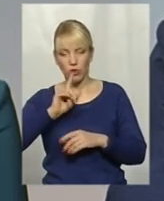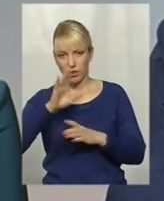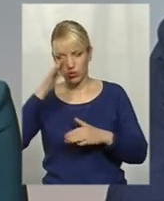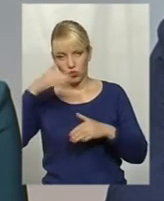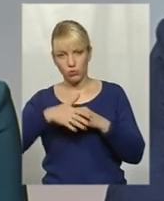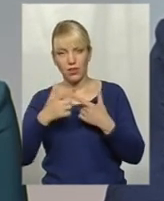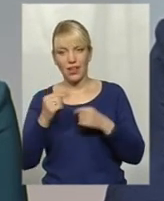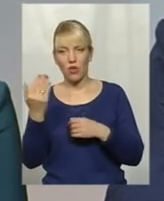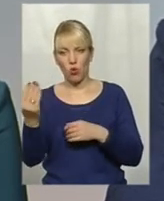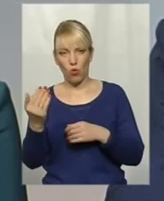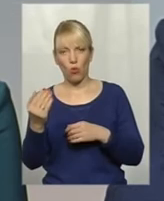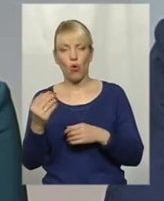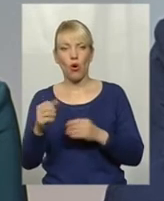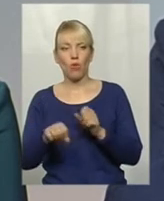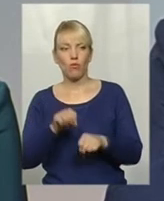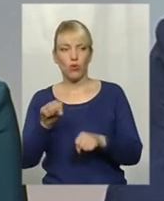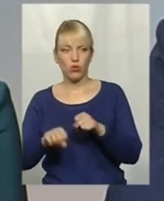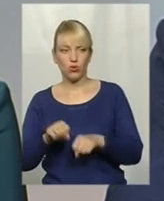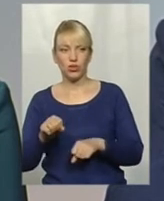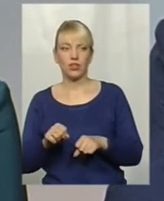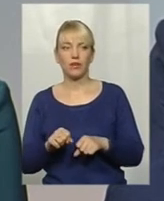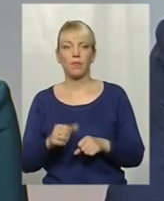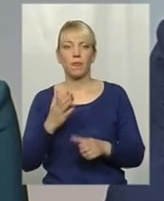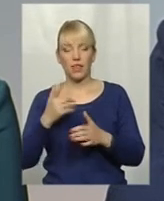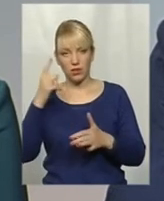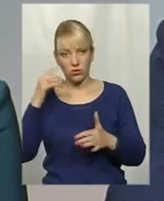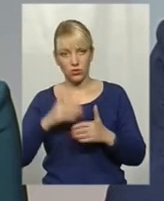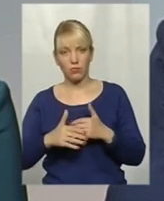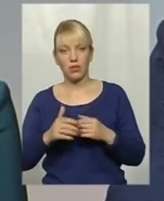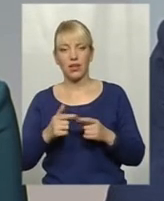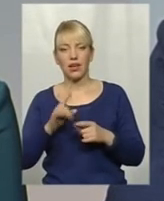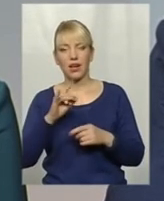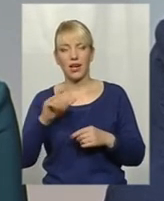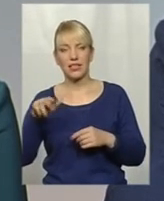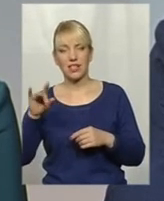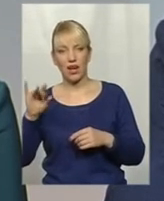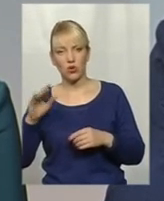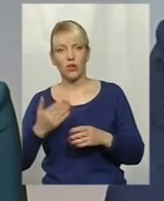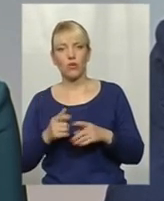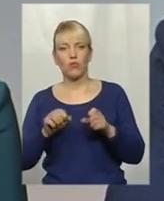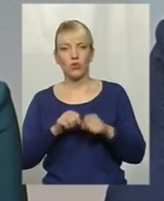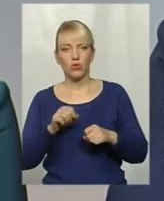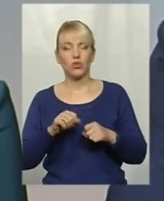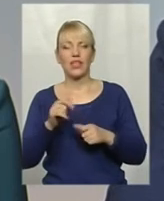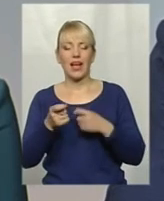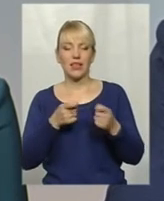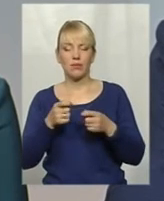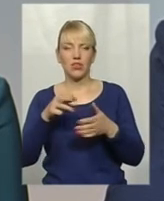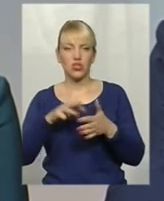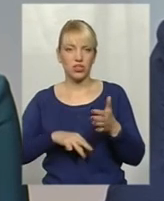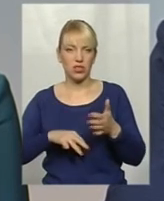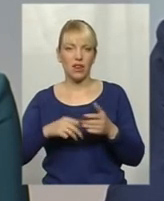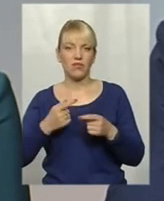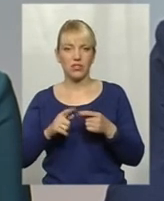порушення. Якщо таке людина не зрозуміє реєстратор, в чому його порушення, і далі таки продовжувати, то це і адмінштраф, це і позбавлення взагалі